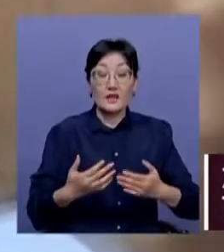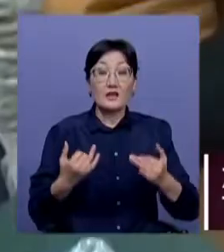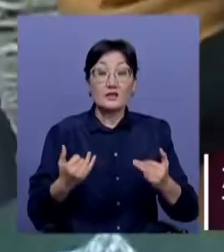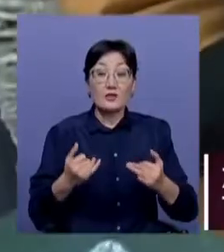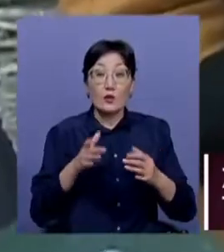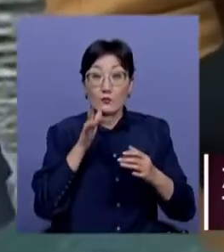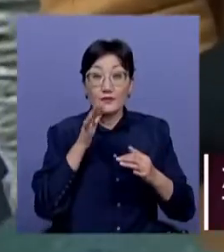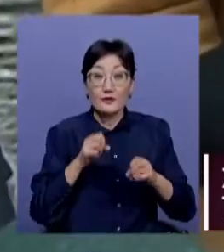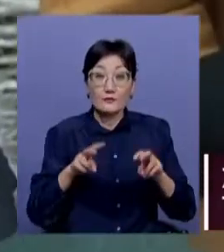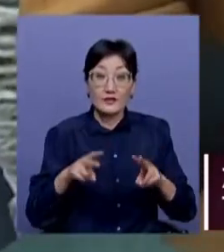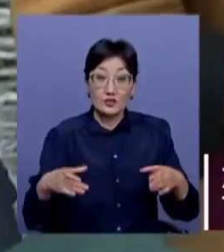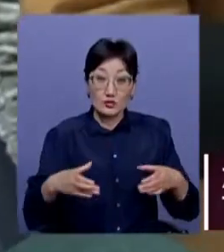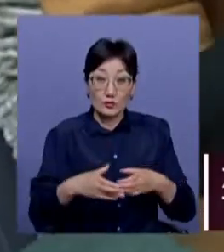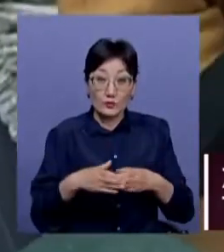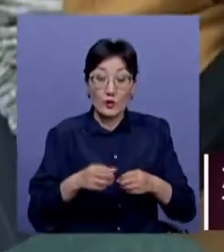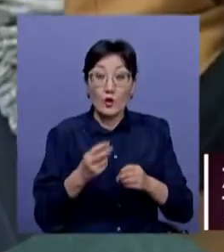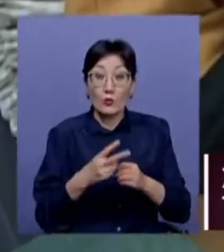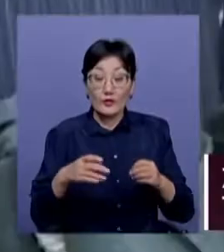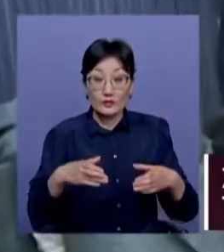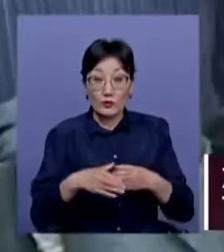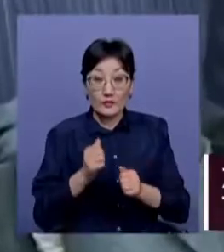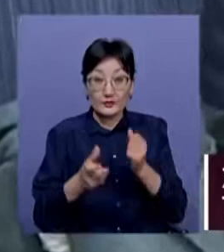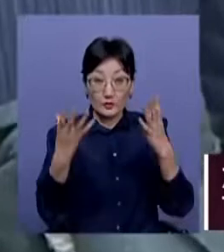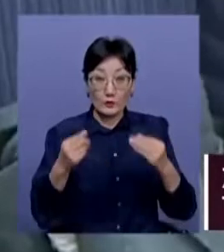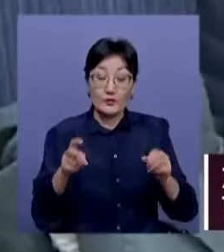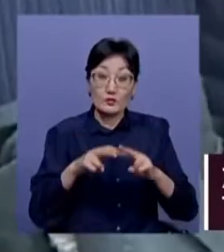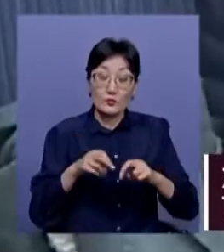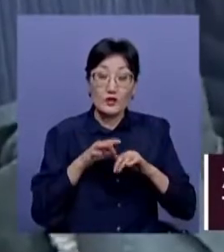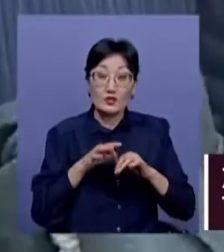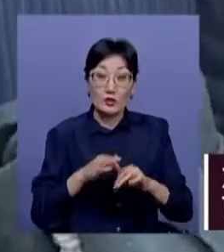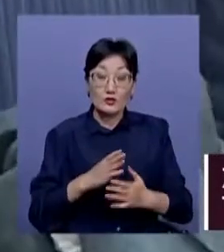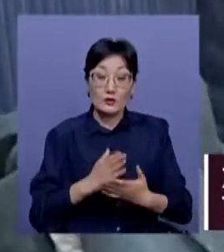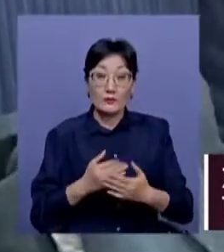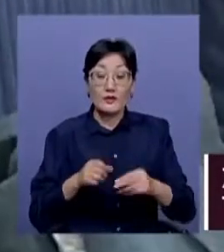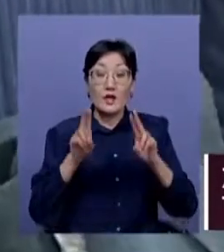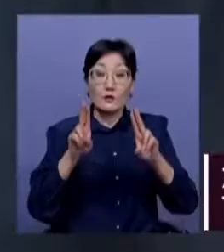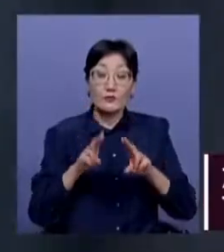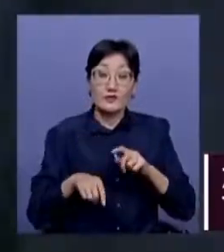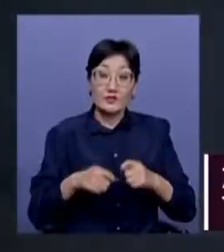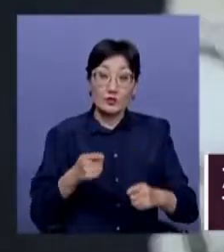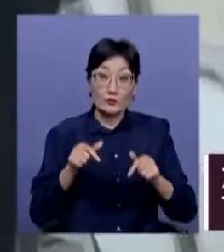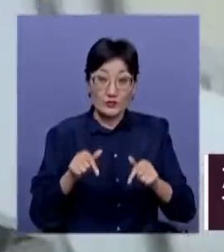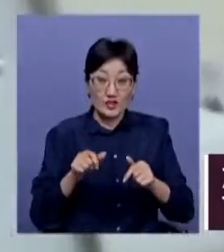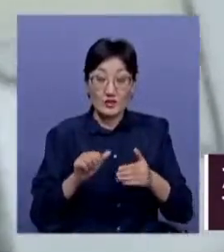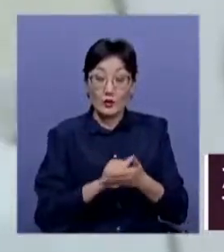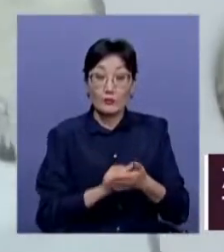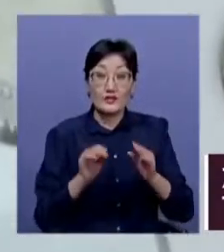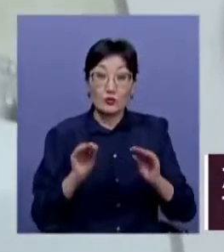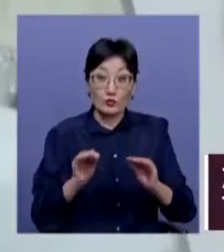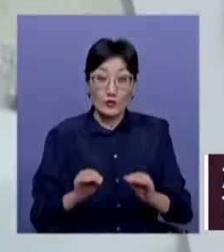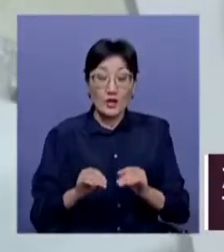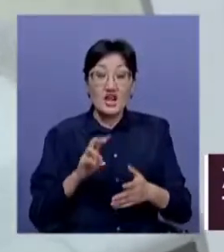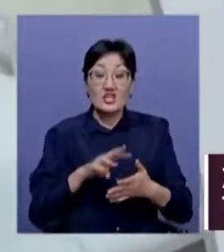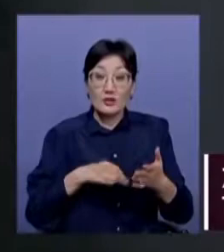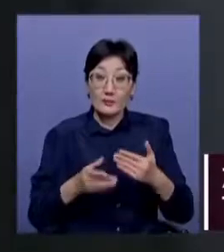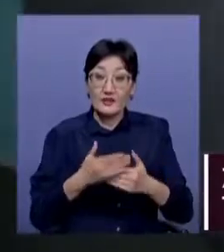Қазіргі уақытта арнайы құрылған 12 топ күнделікті мониторинг жүргізіп жатыр. Тәртіп бұзғандарға сол жерде хаттама толтырылып,